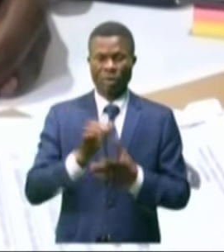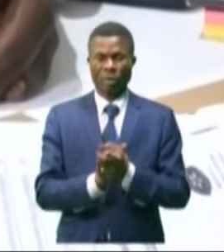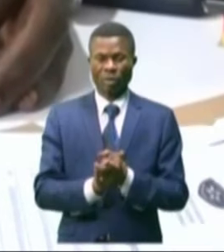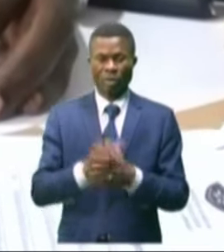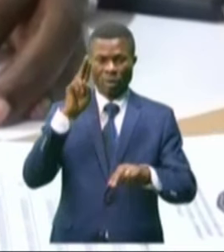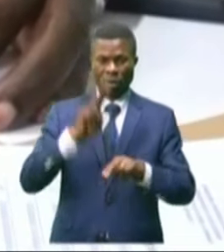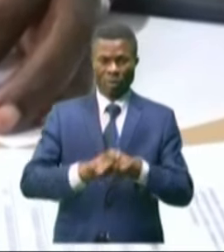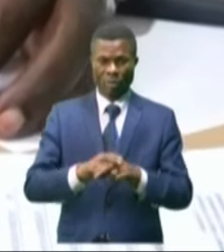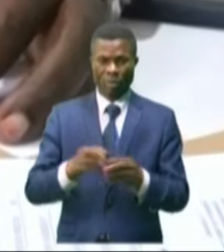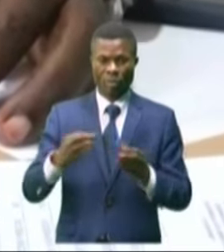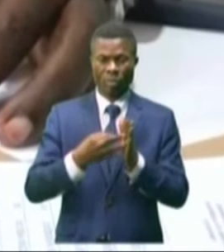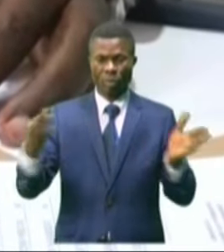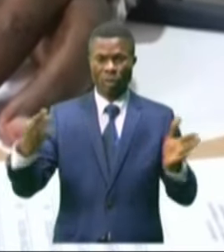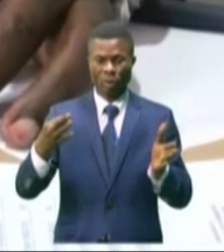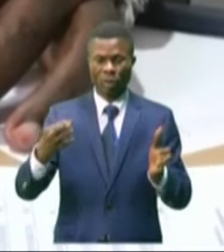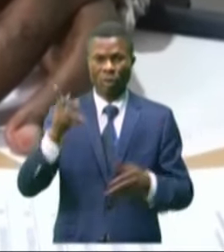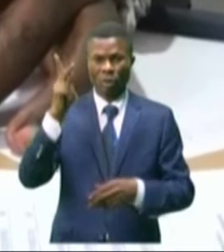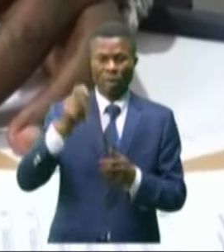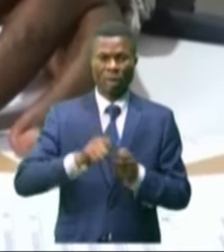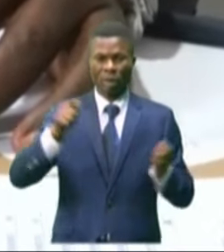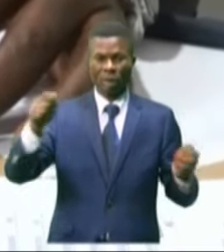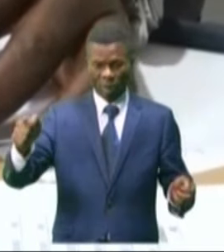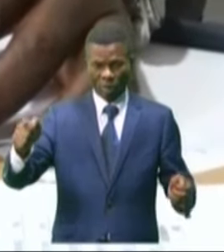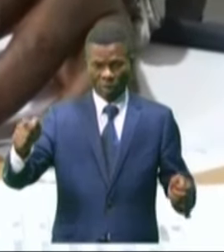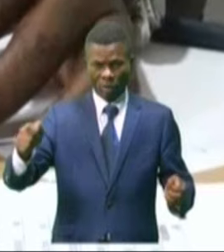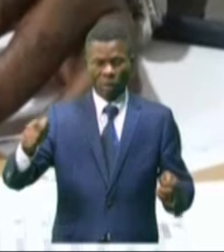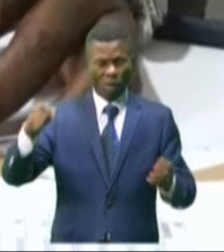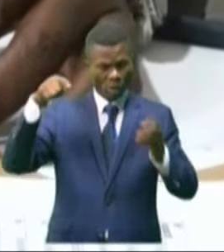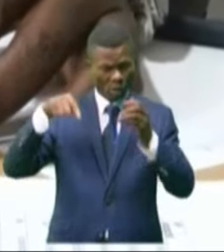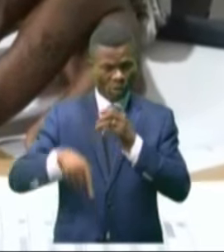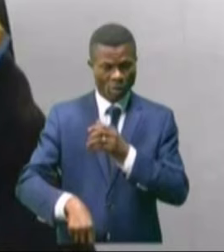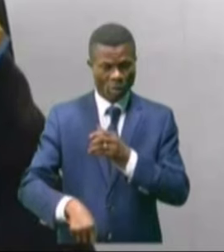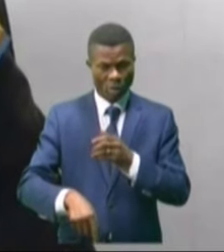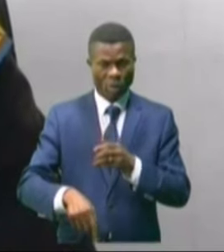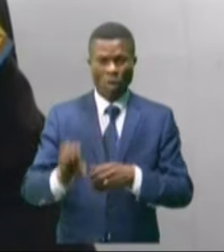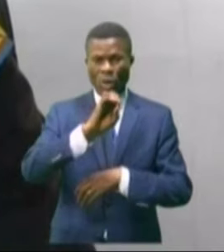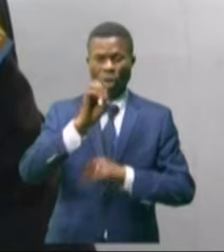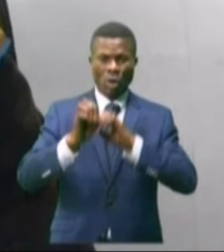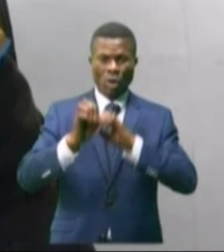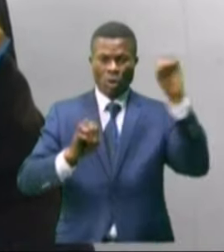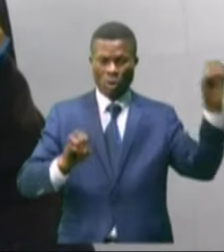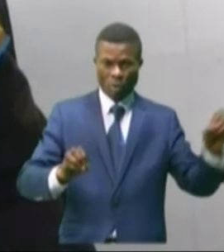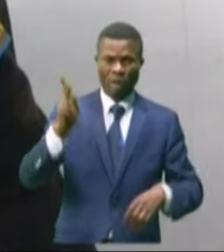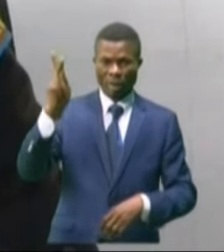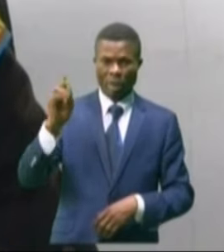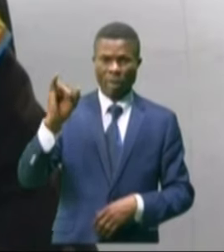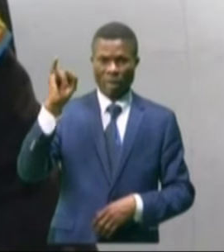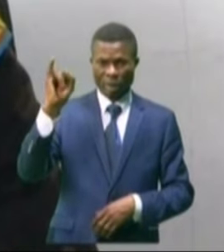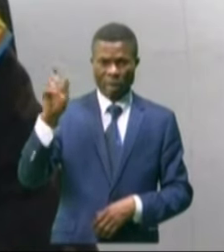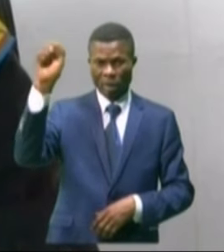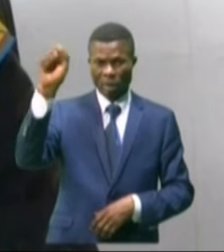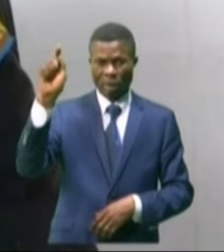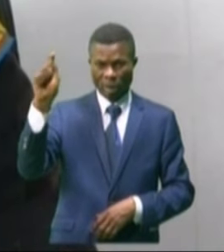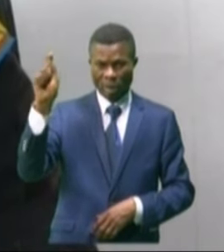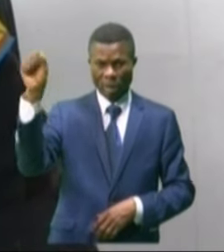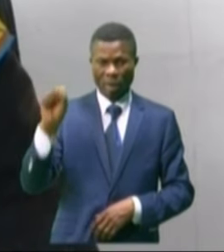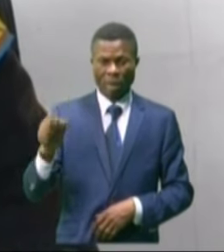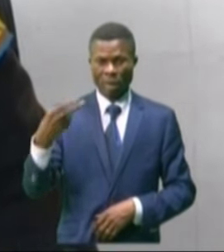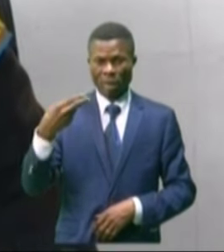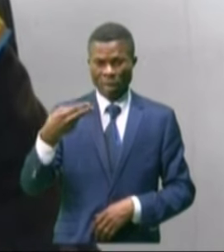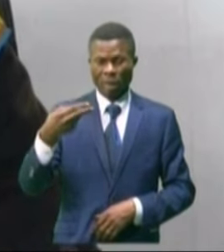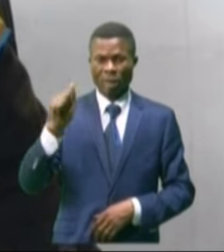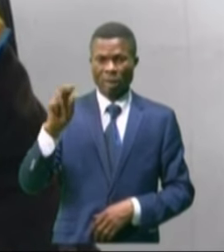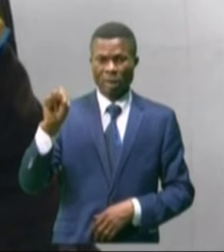à 80 km en profondeur à l'ouest de Kichanga, groupement Bachali